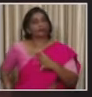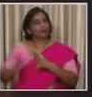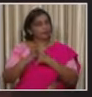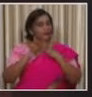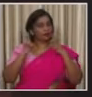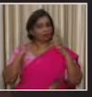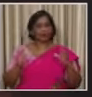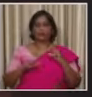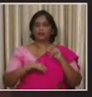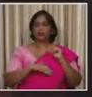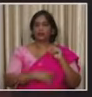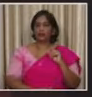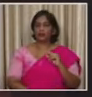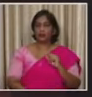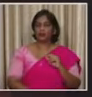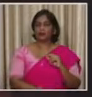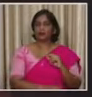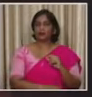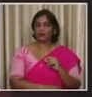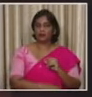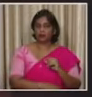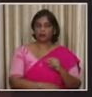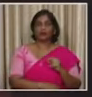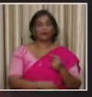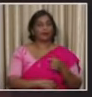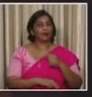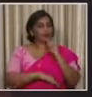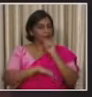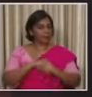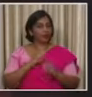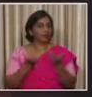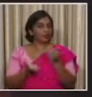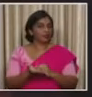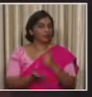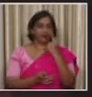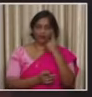දවන්ත කුබන්තනේ තවත් පරිච්ඡේදයක්